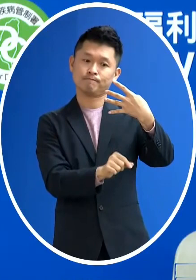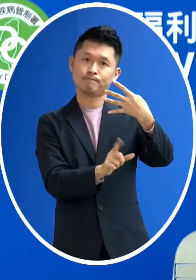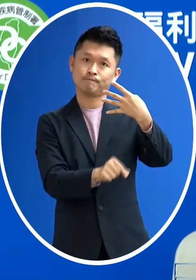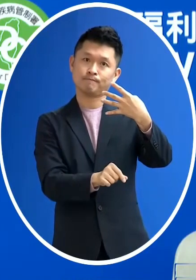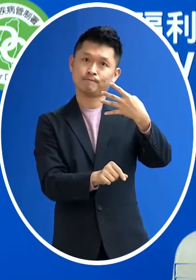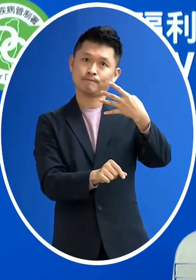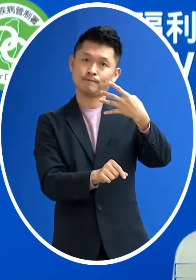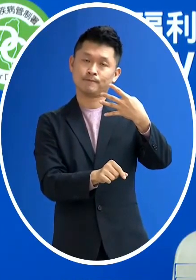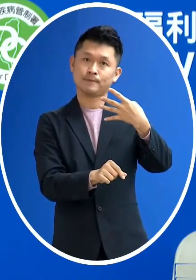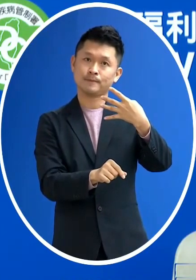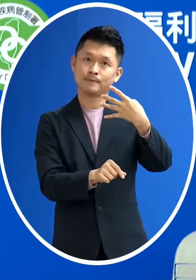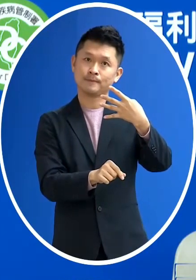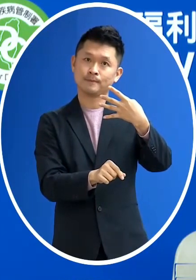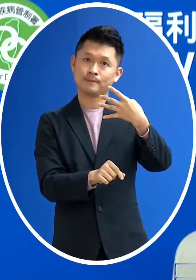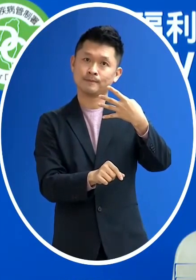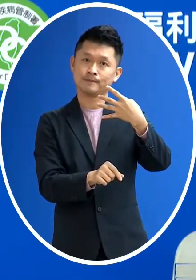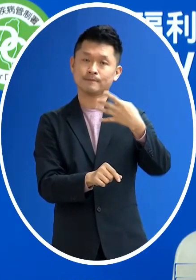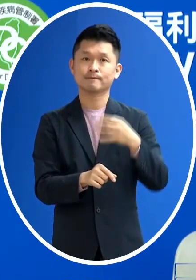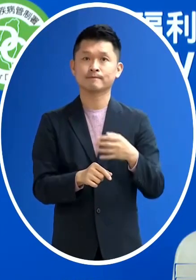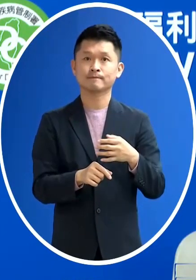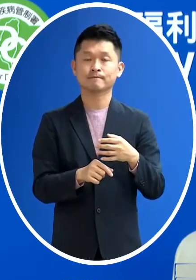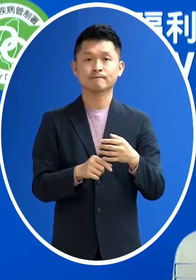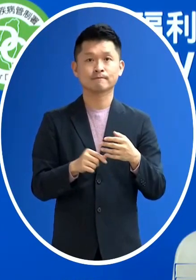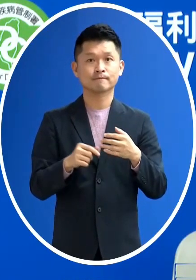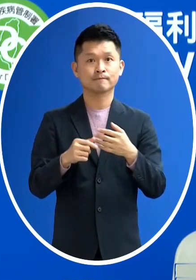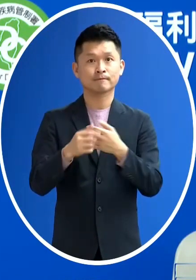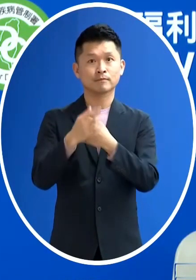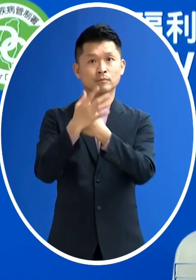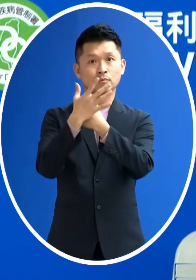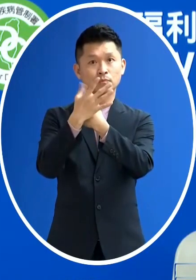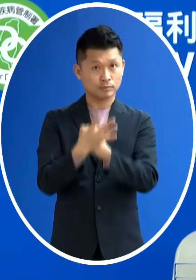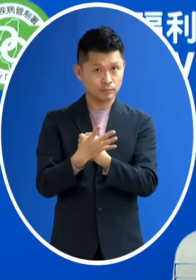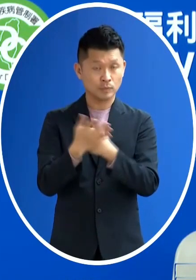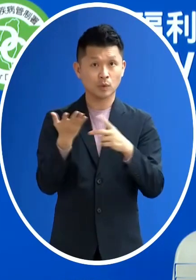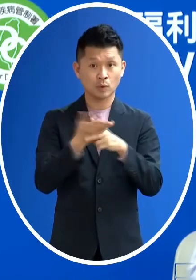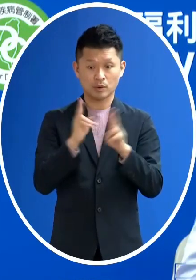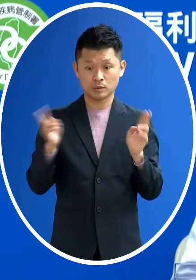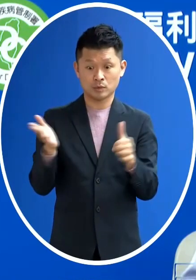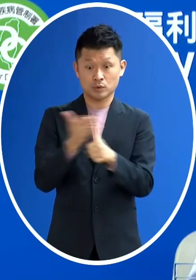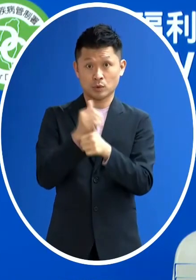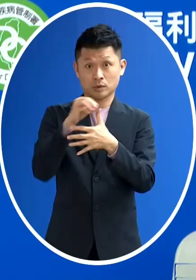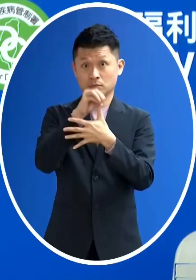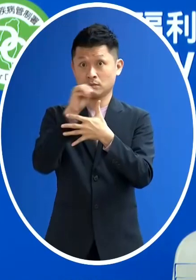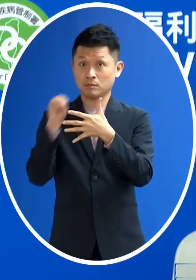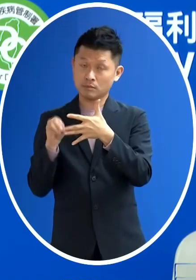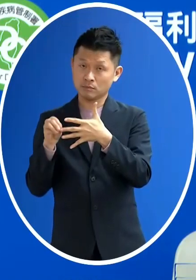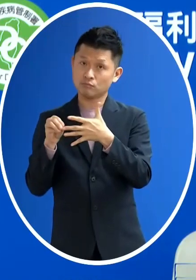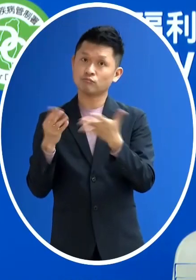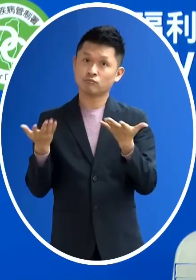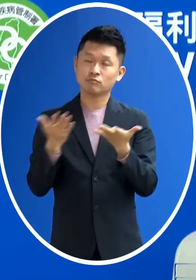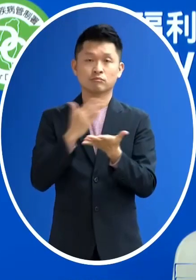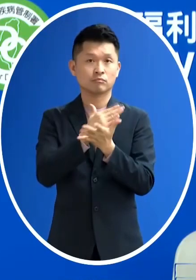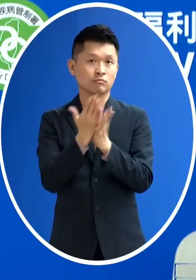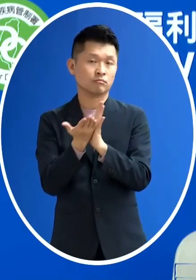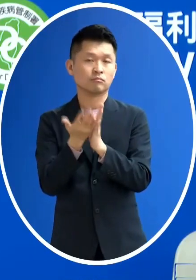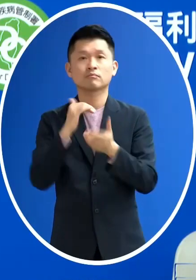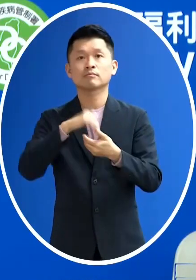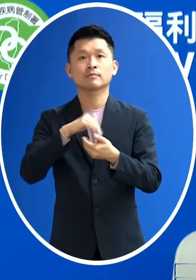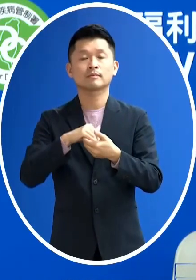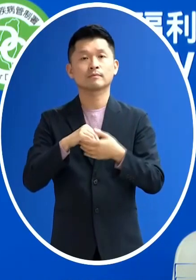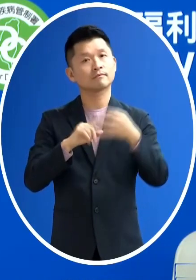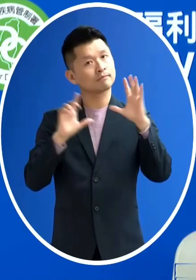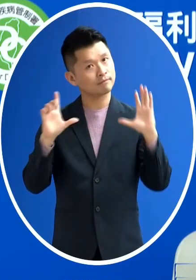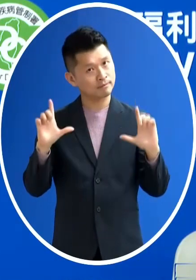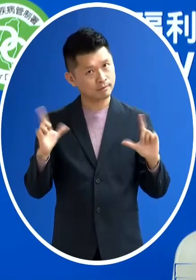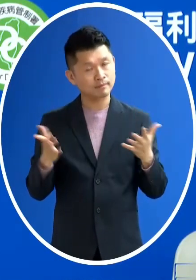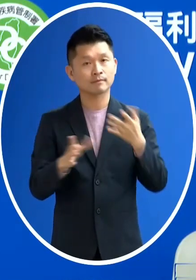时候，好，那进行这个所谓的改类或者这个指挥中心降级的这些相关的这个措施，好，在4月